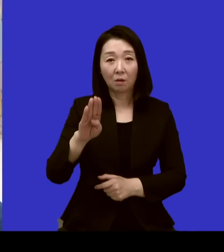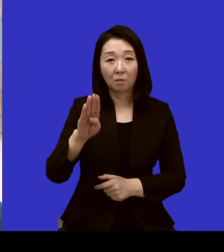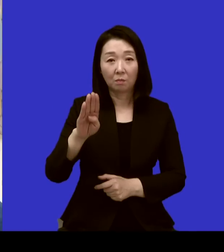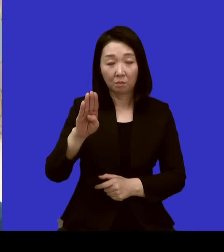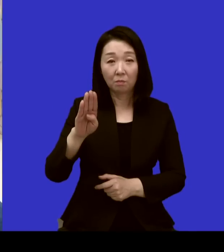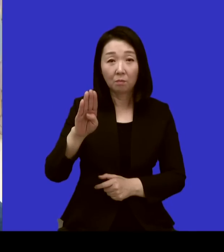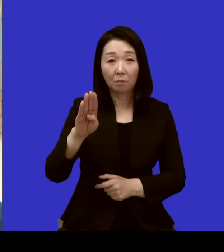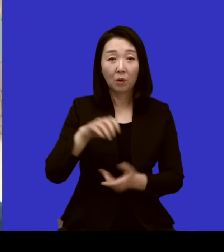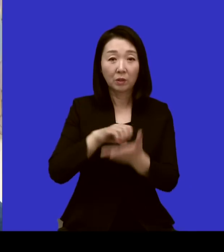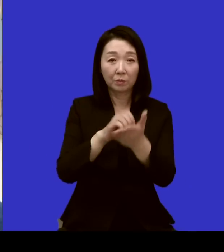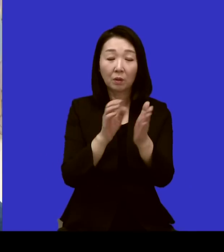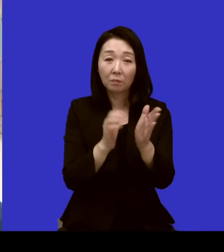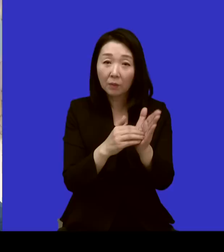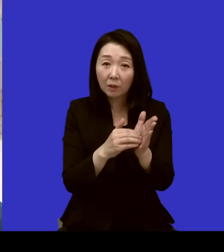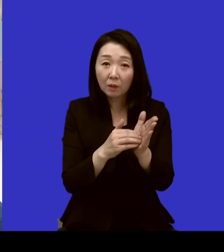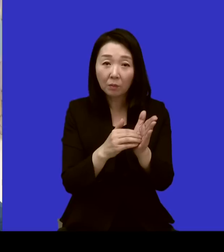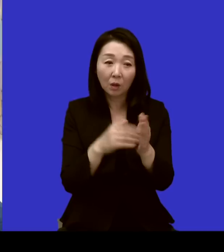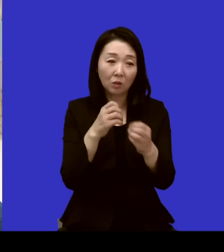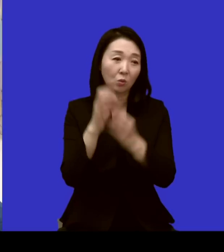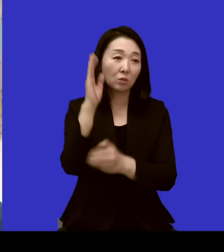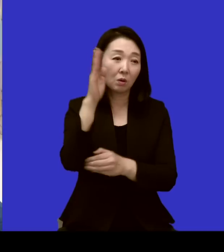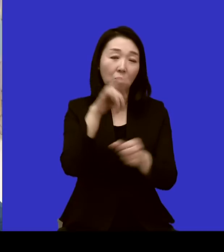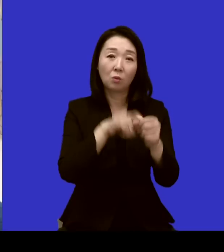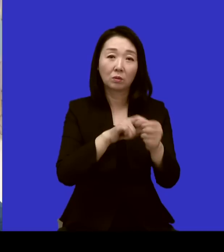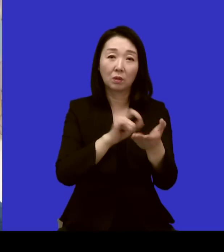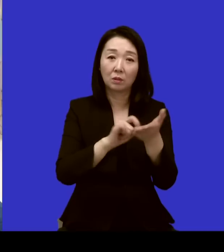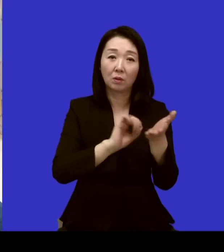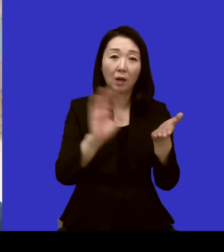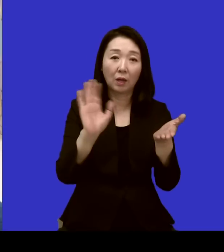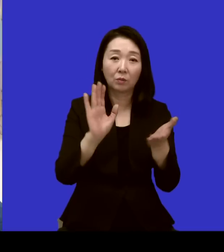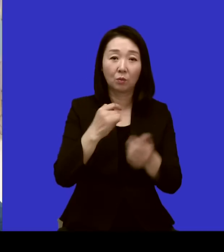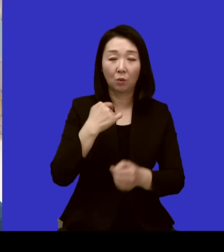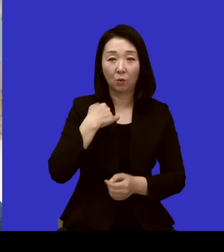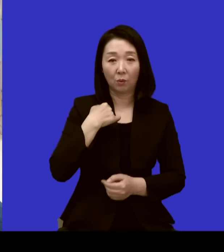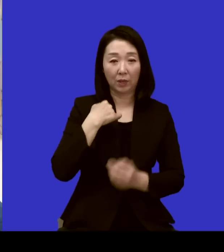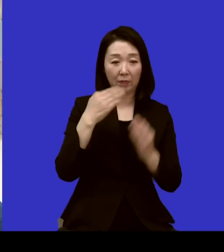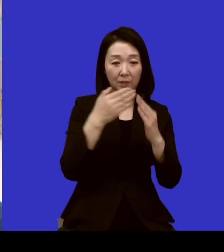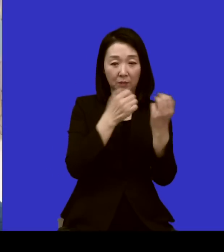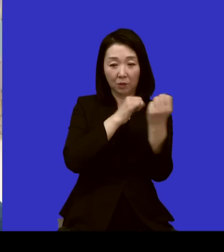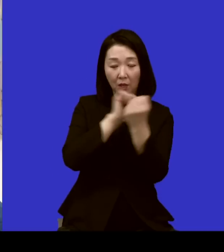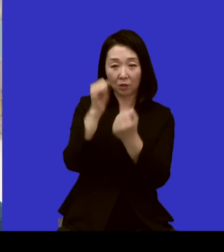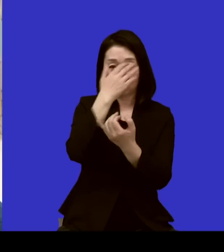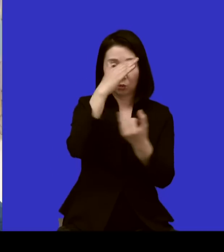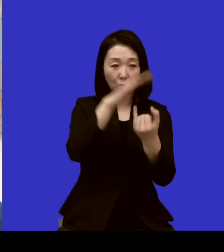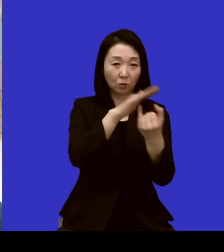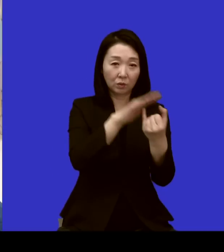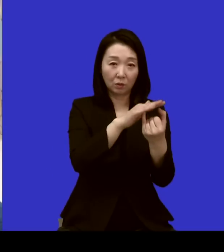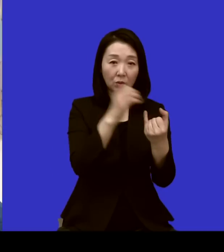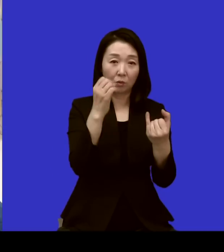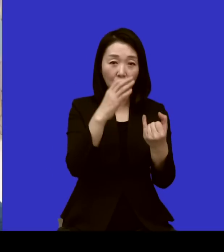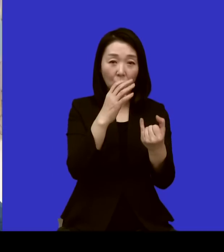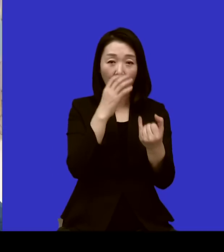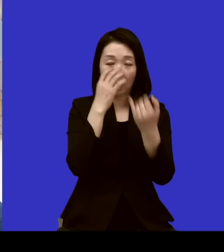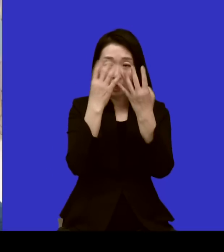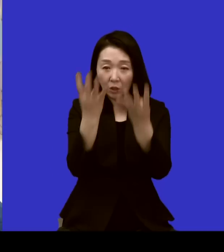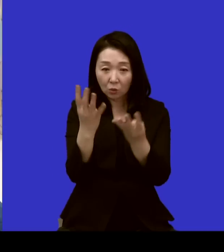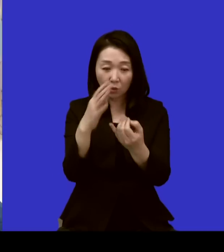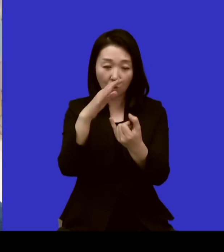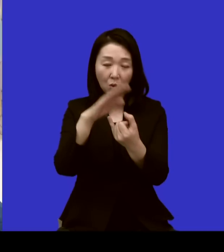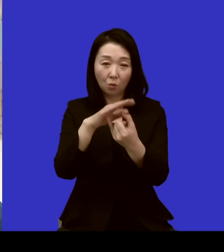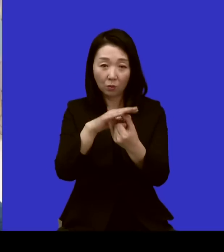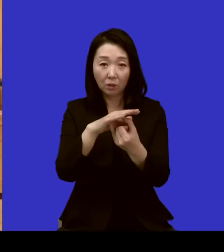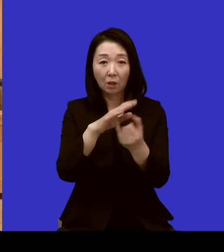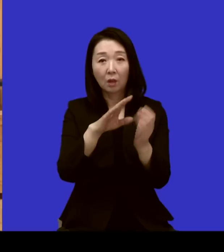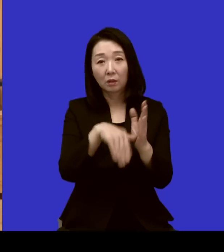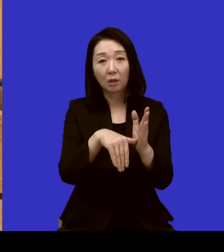사연이 예. 원래 소설을 쓰려고 한 의도는 없었고요. 네네. 이제 제가 가출 청소년 친구들과 그리고 이제 소년원을 나오게 되면 네. 이제 보호